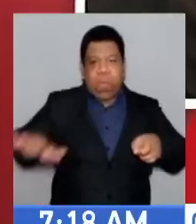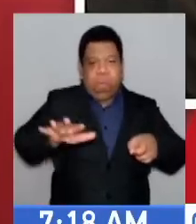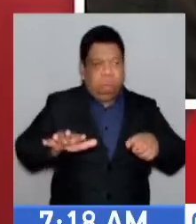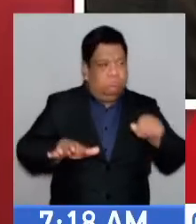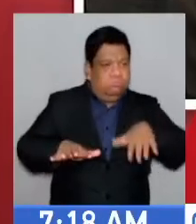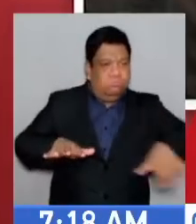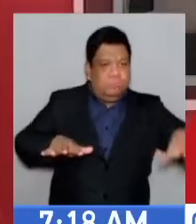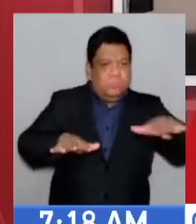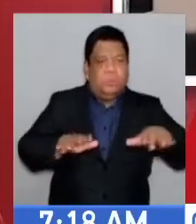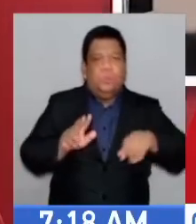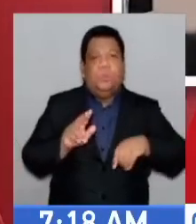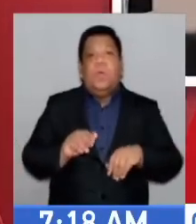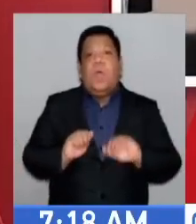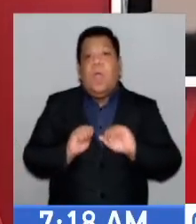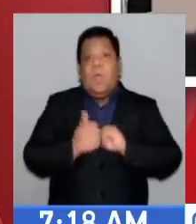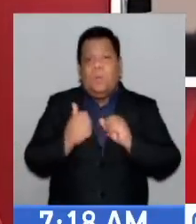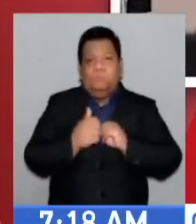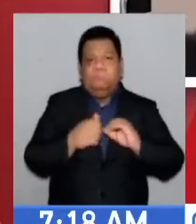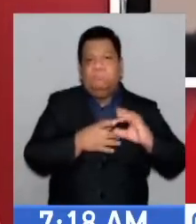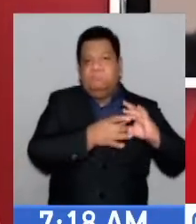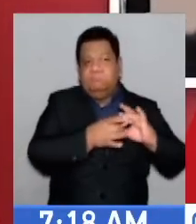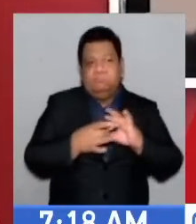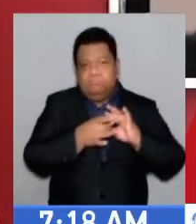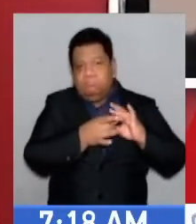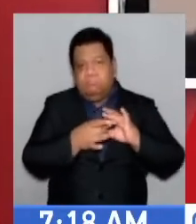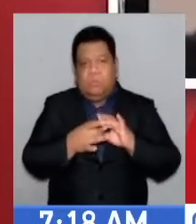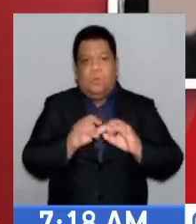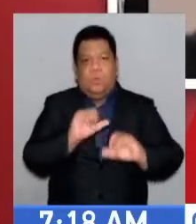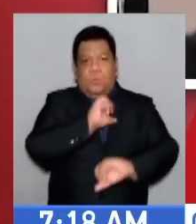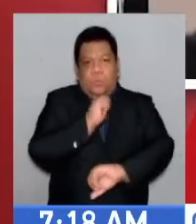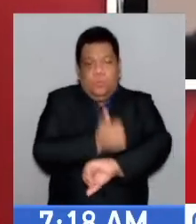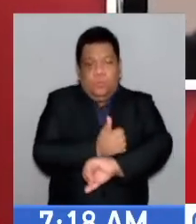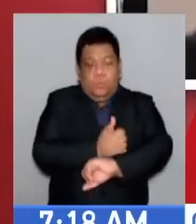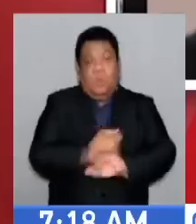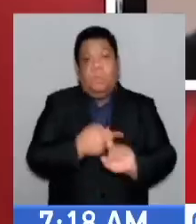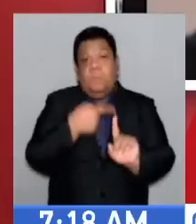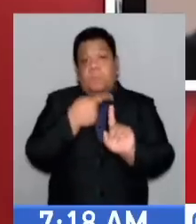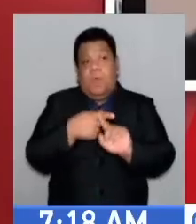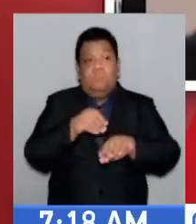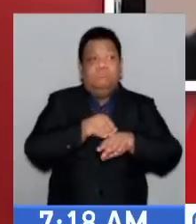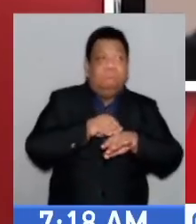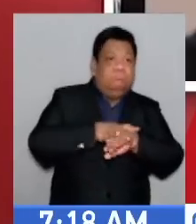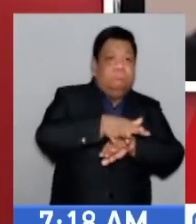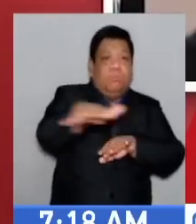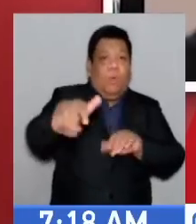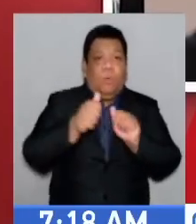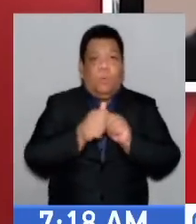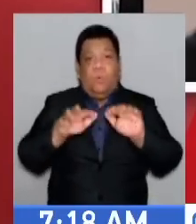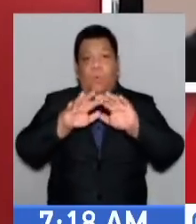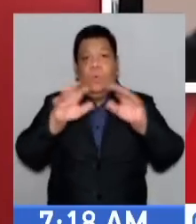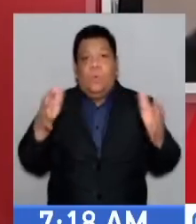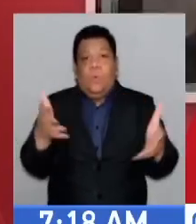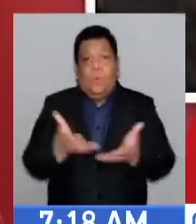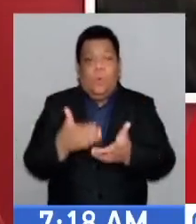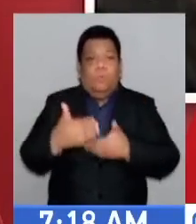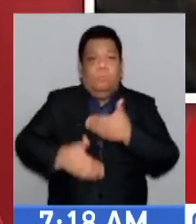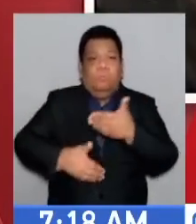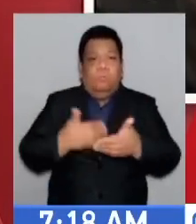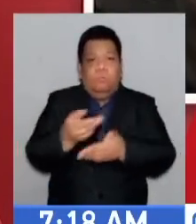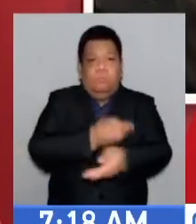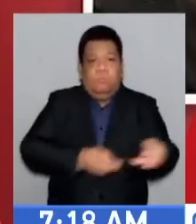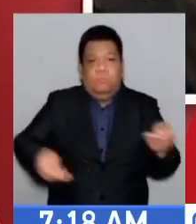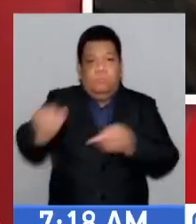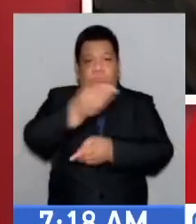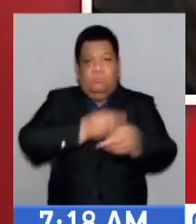at kapangyarihan, pati ang epekto nito sa globalization o yung pagtaas ng trade o palitan ng yaman,